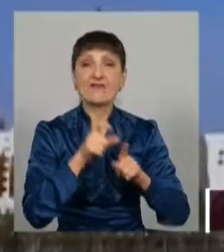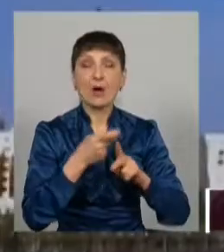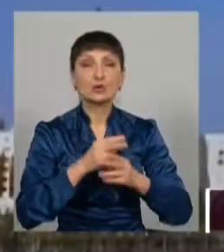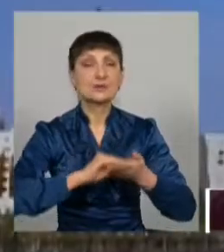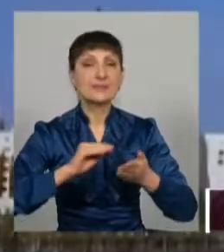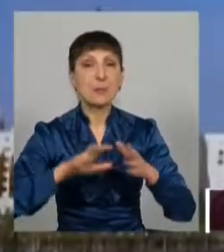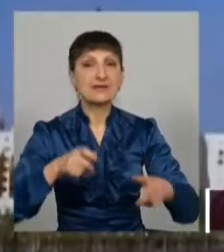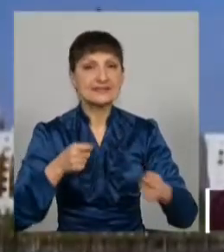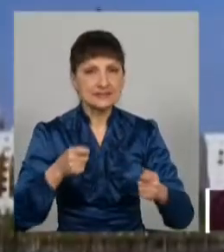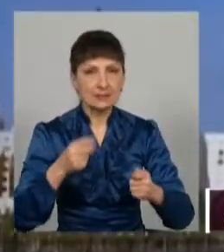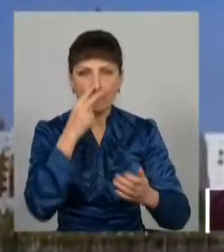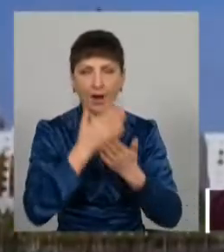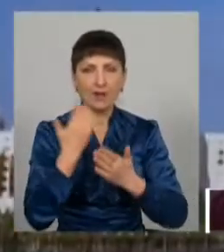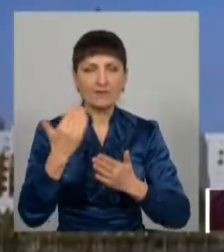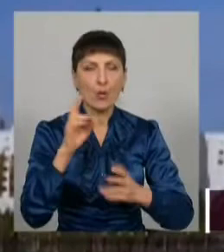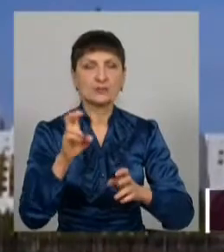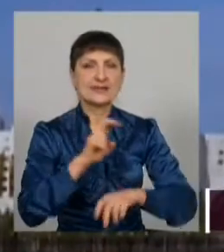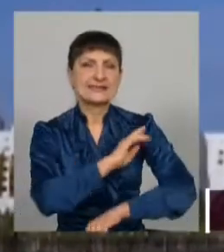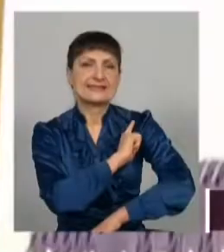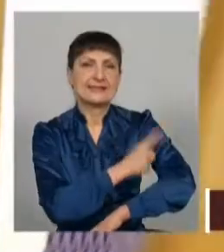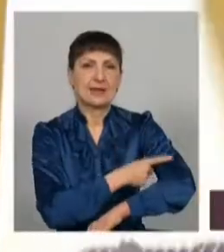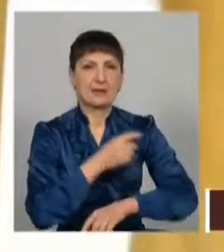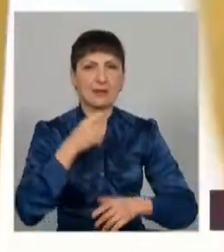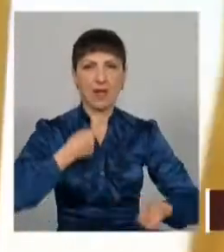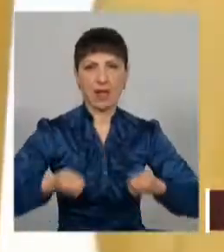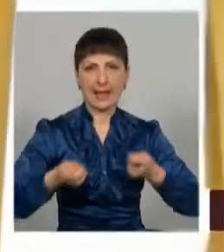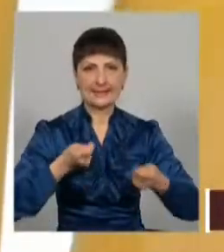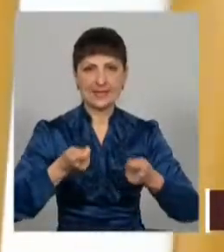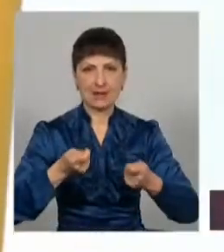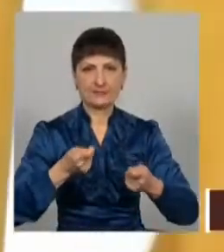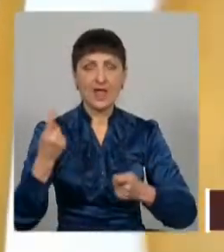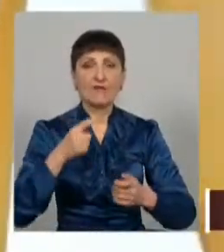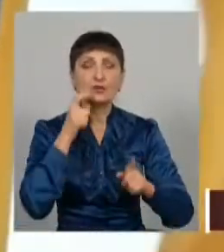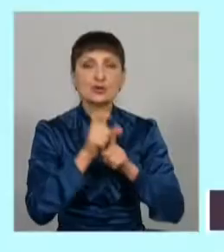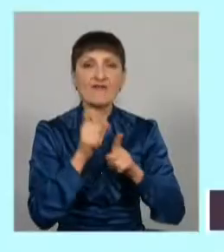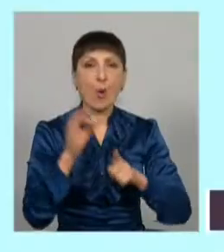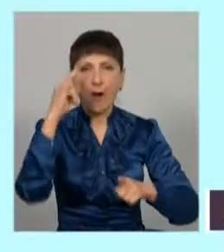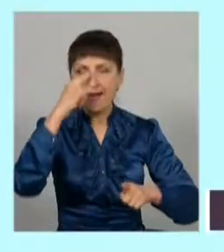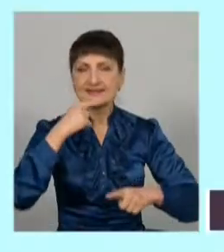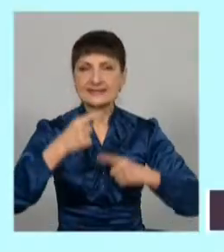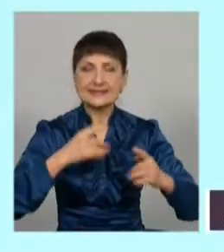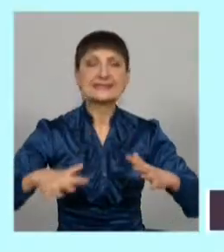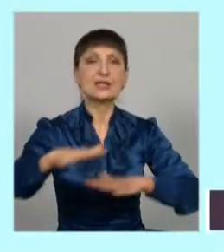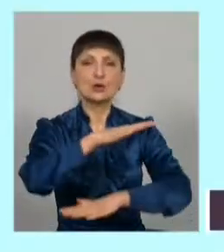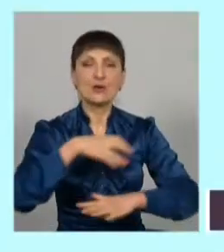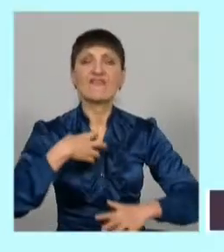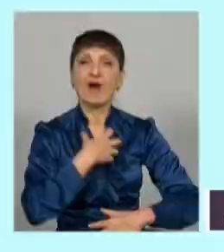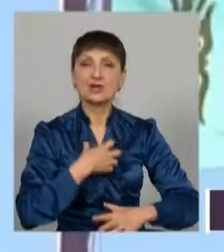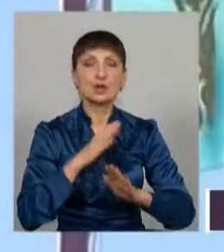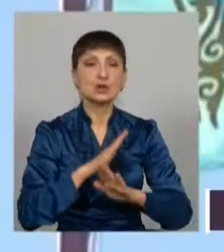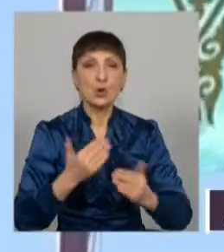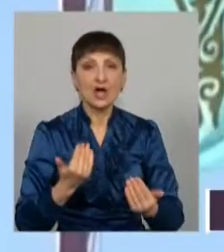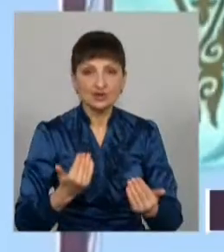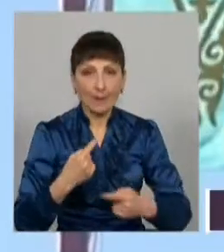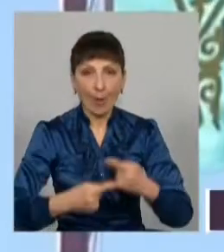президент, показывают его как сильного лидера и патриота. Его слова о казахском языке и территории важны не только для нынешнего,